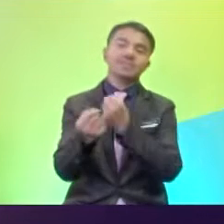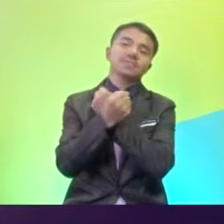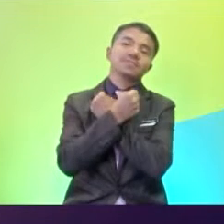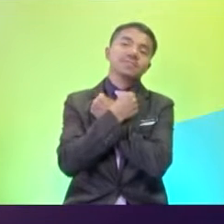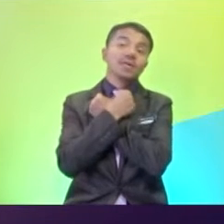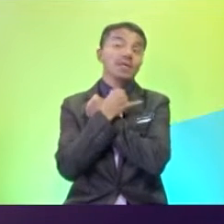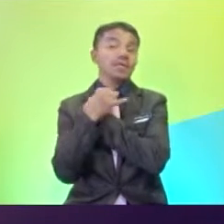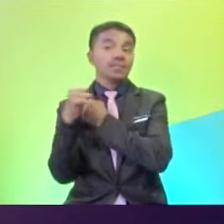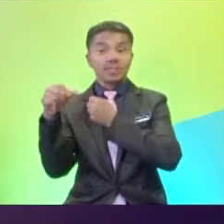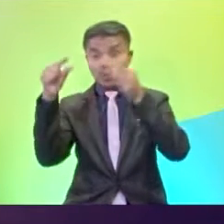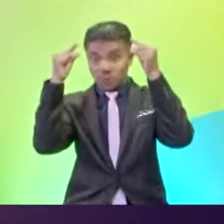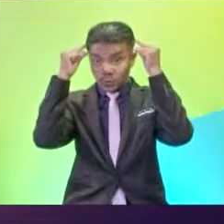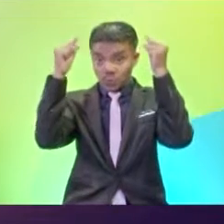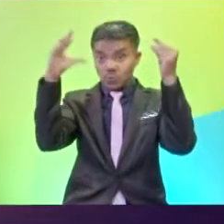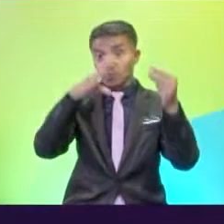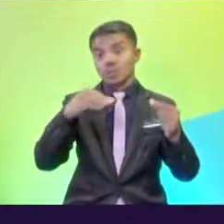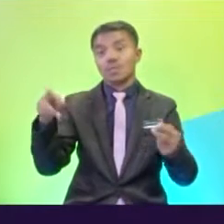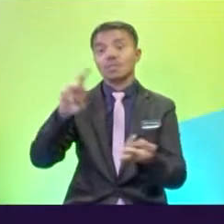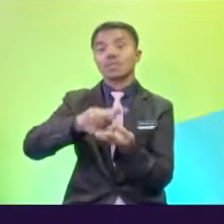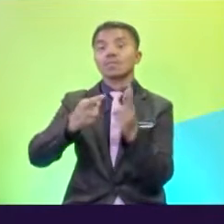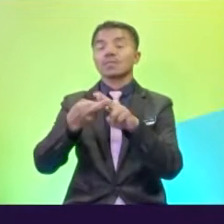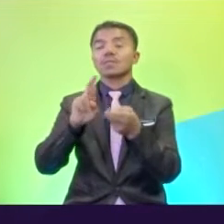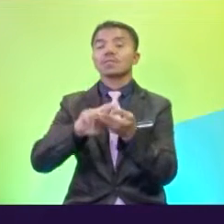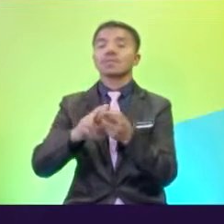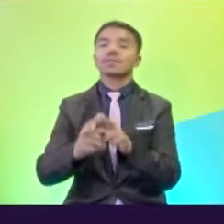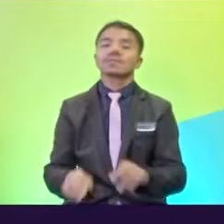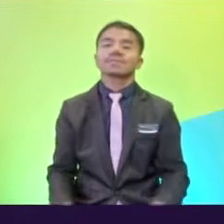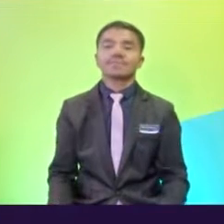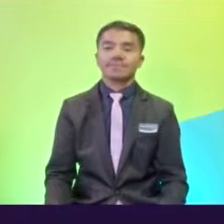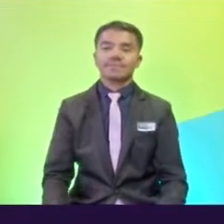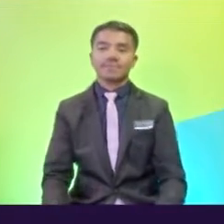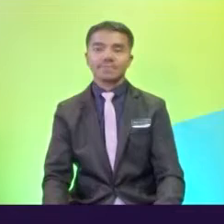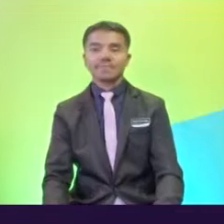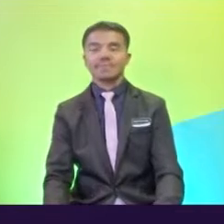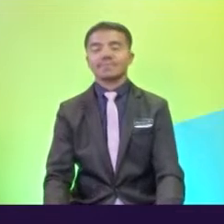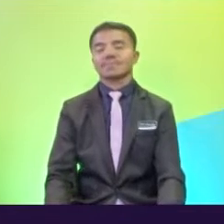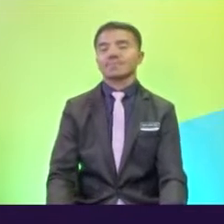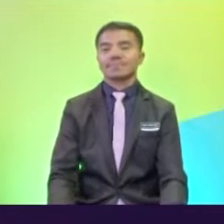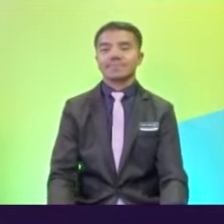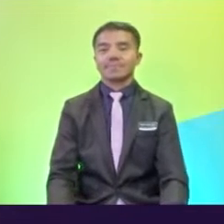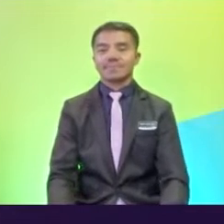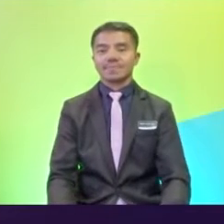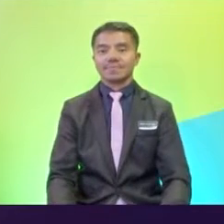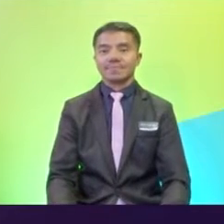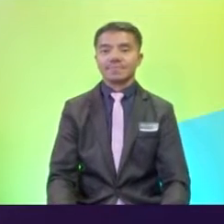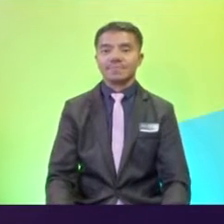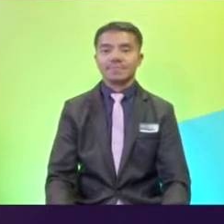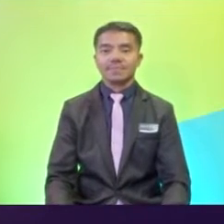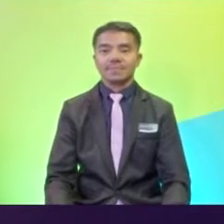juga kita berada di kelas mengangkat tangan untuk bertanya kita